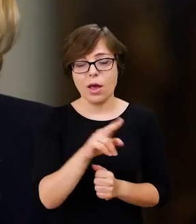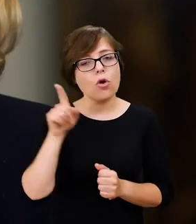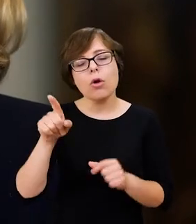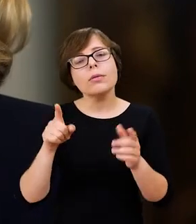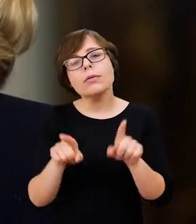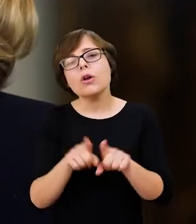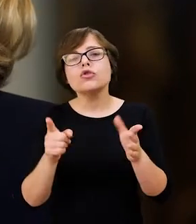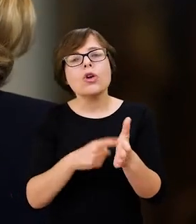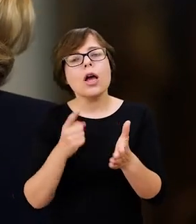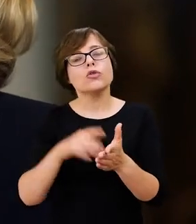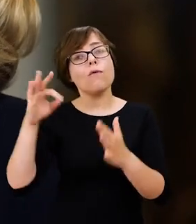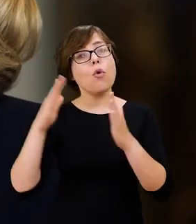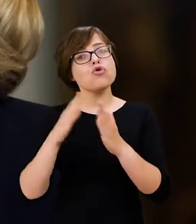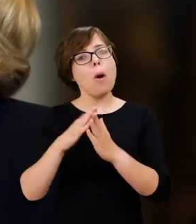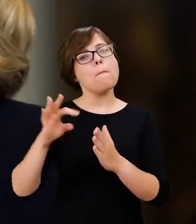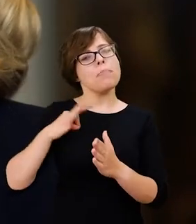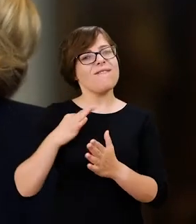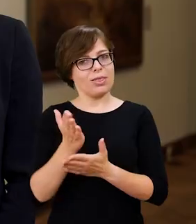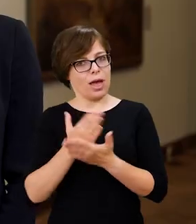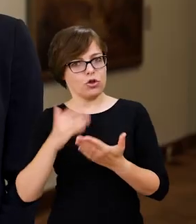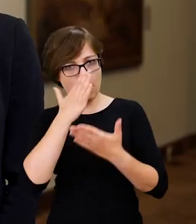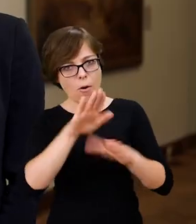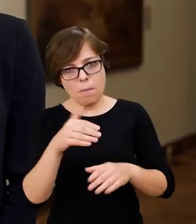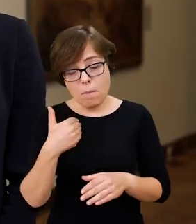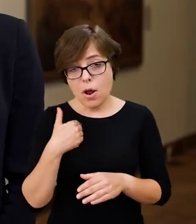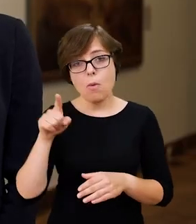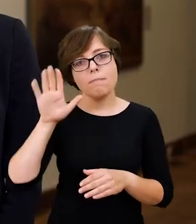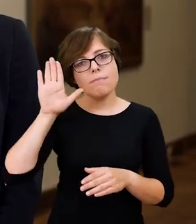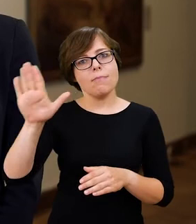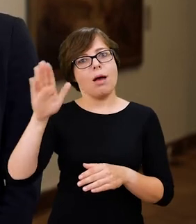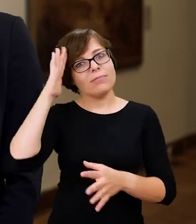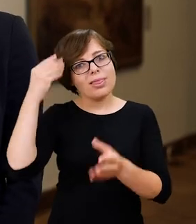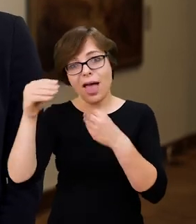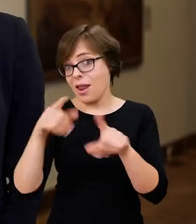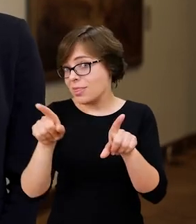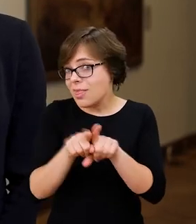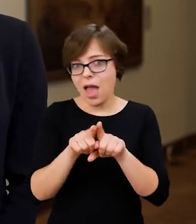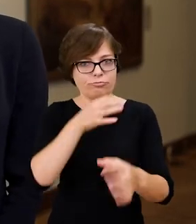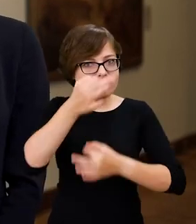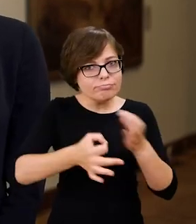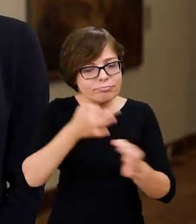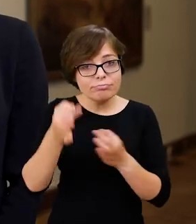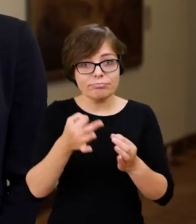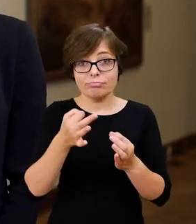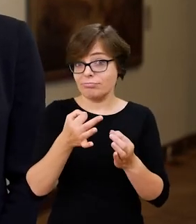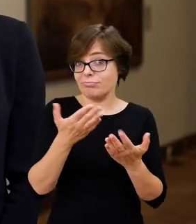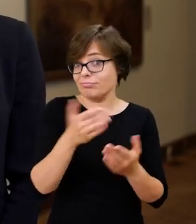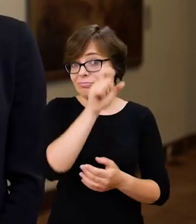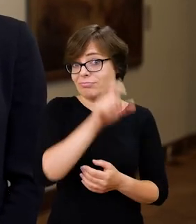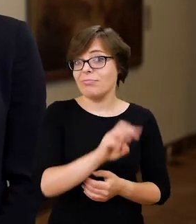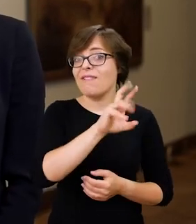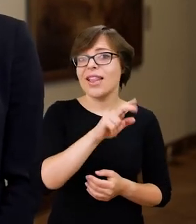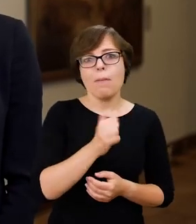Pokazywała często prywatną część domu, słynęła z talentów wokalnych, które podziwiał